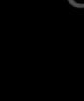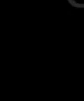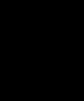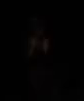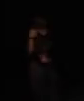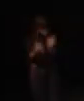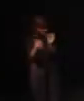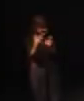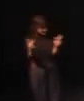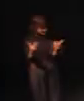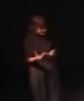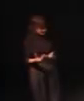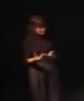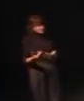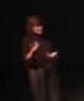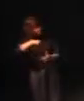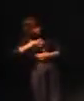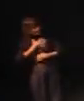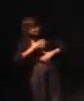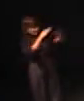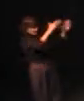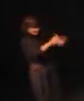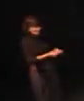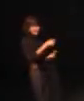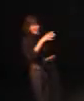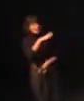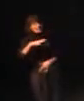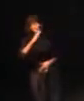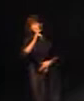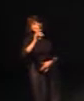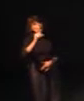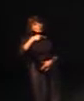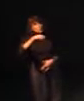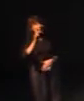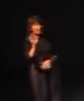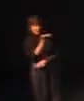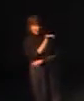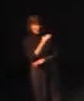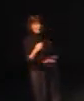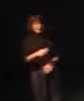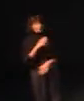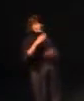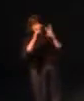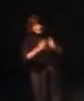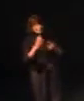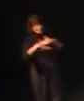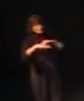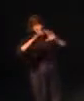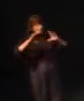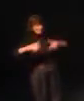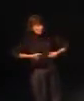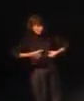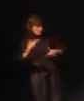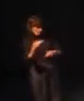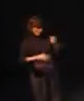devant le plaisir d'accueillir un de choquer qui est enseignant-chercheur à l'école de commerce de brest et puis